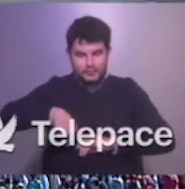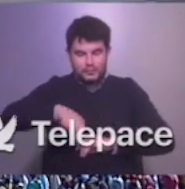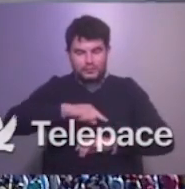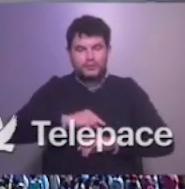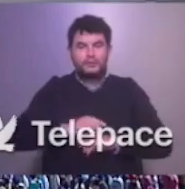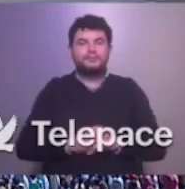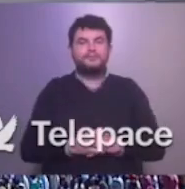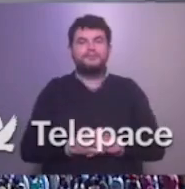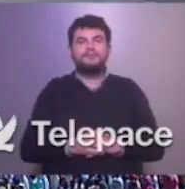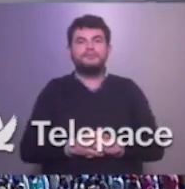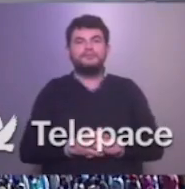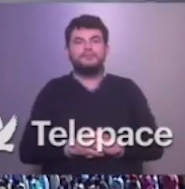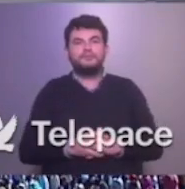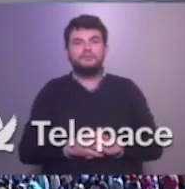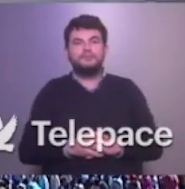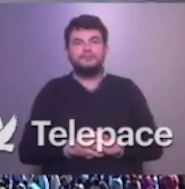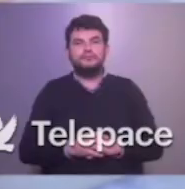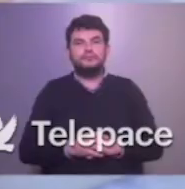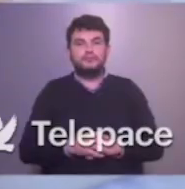Oremos.